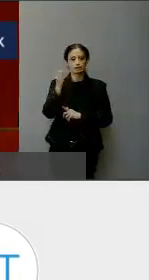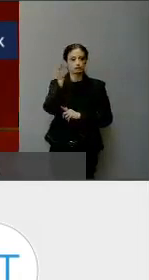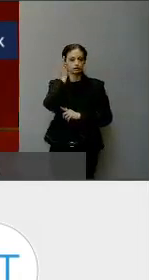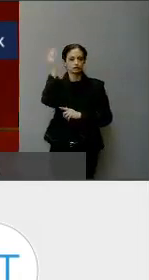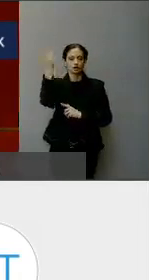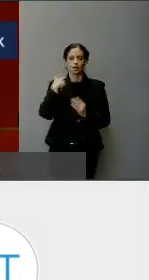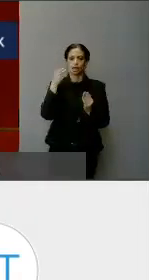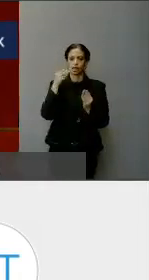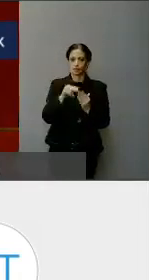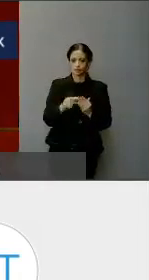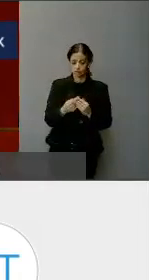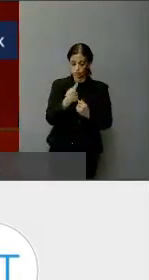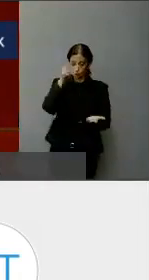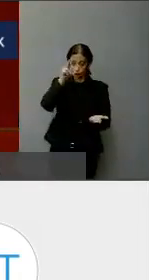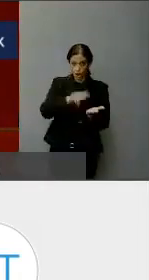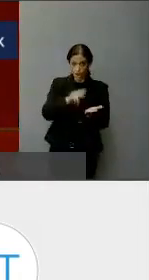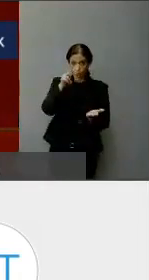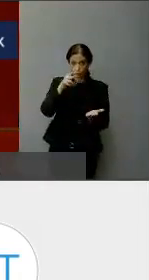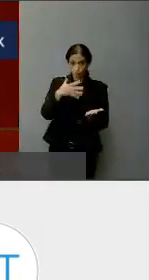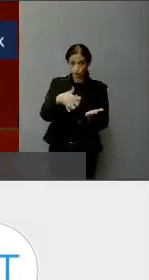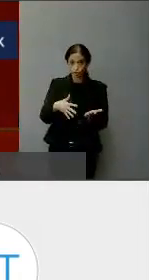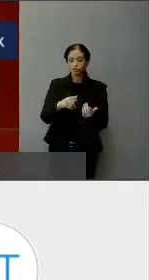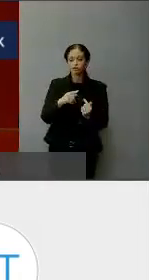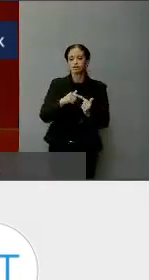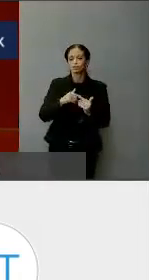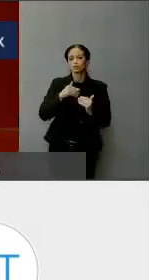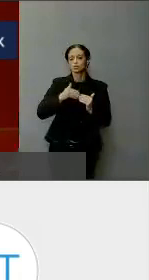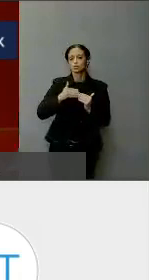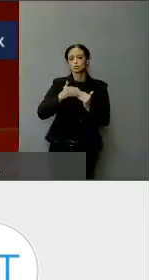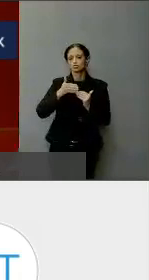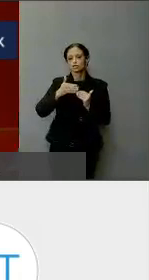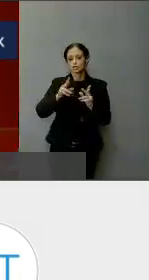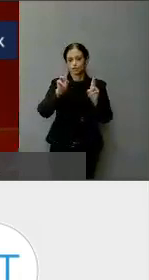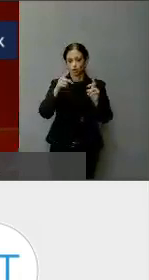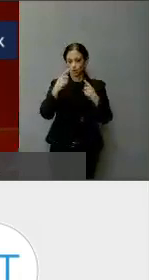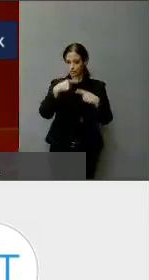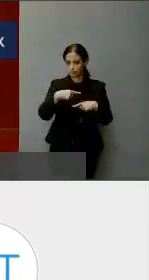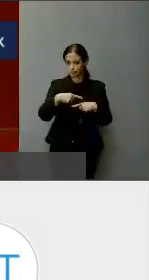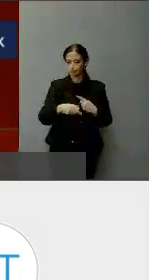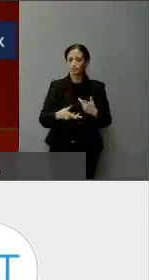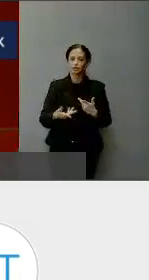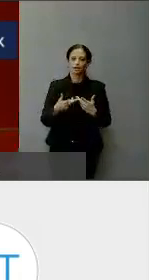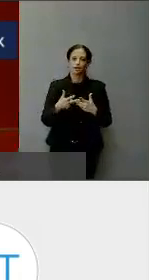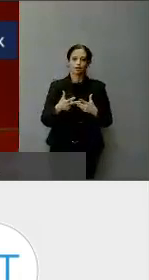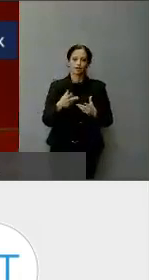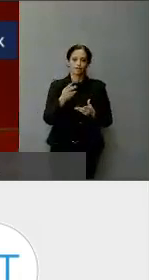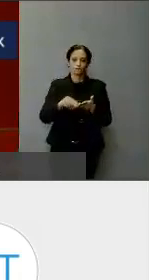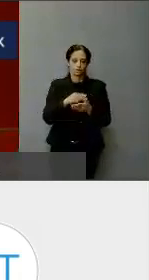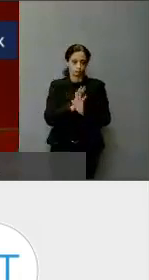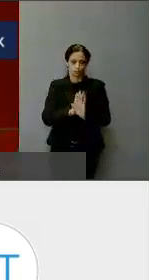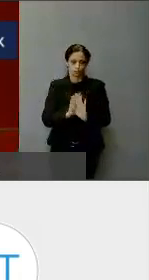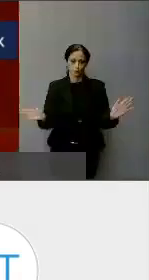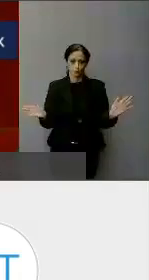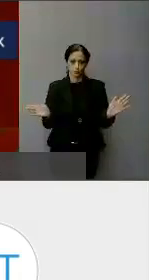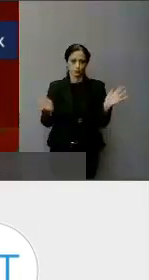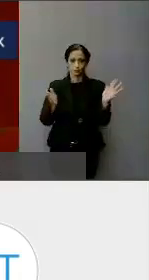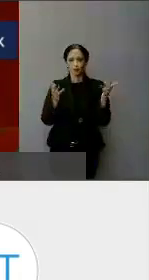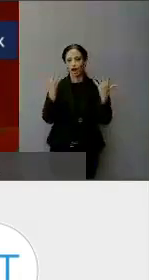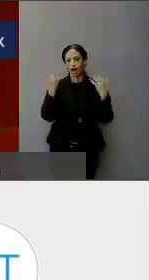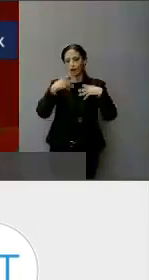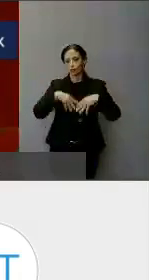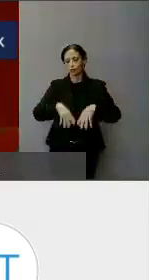venisse approvato quelli successivi sulla stessa materia non vengono più votati e quindi